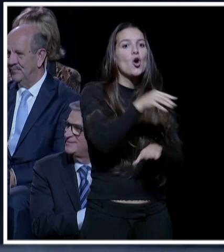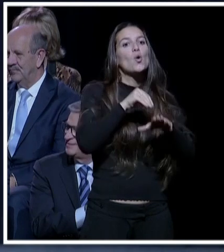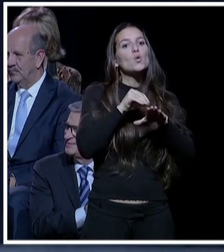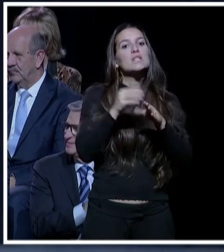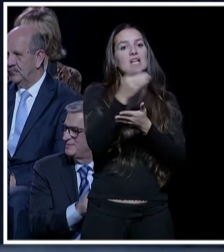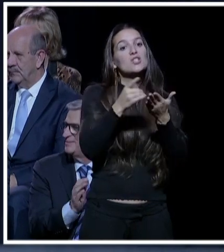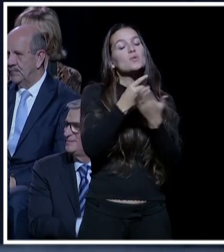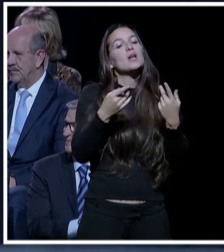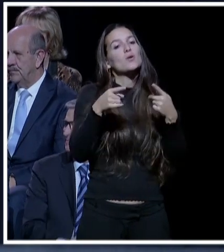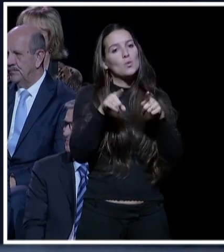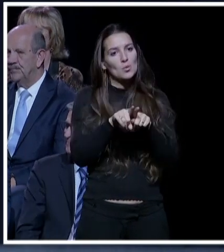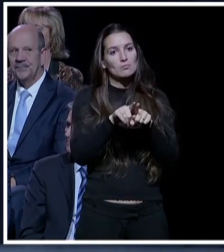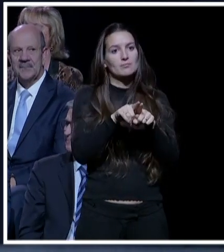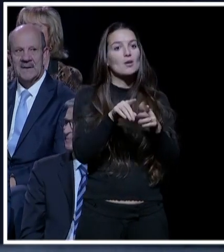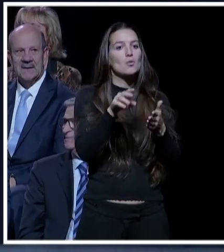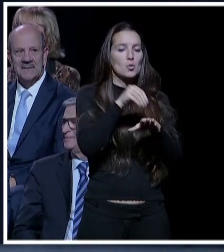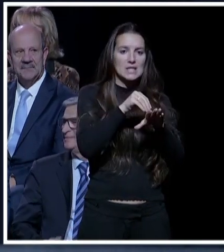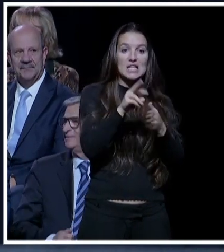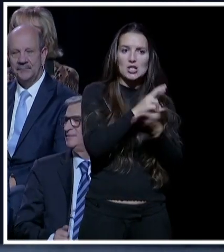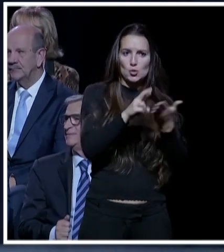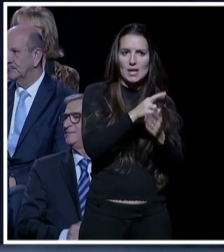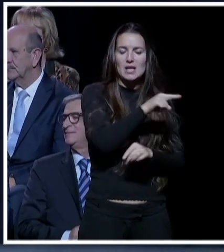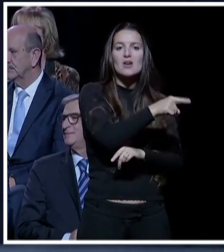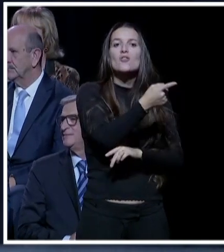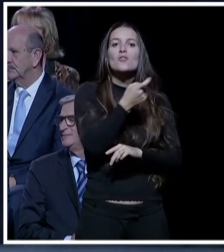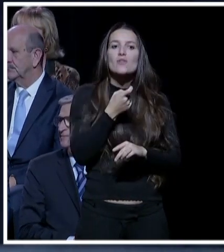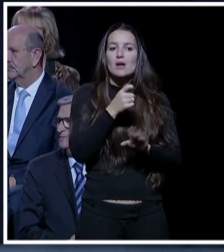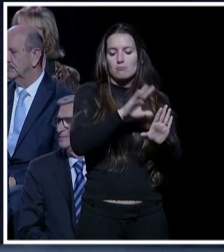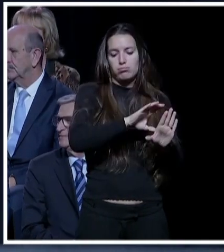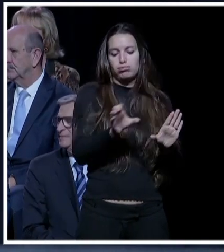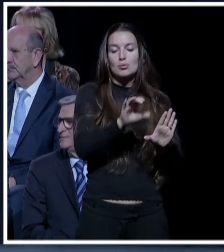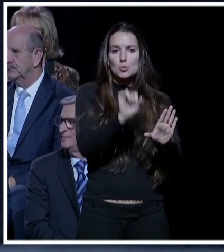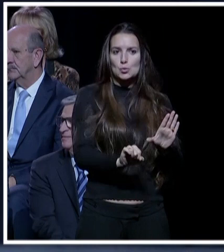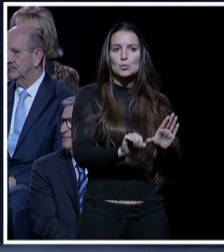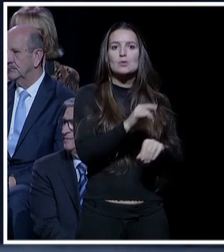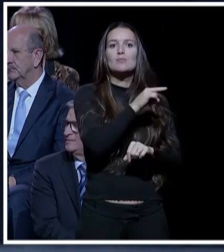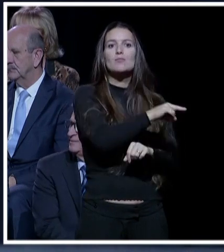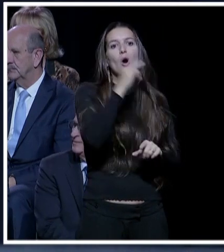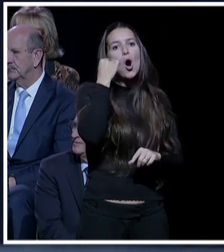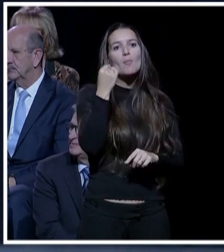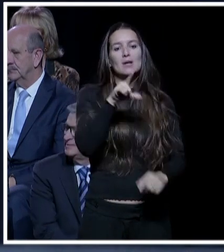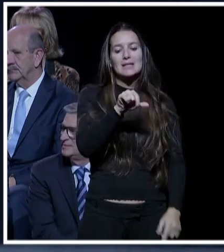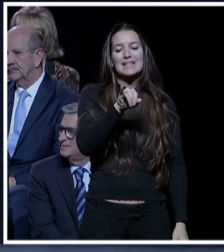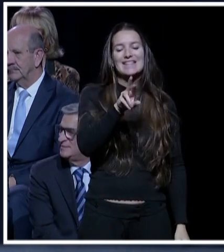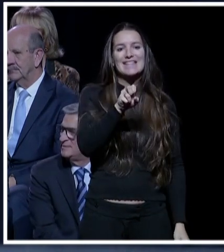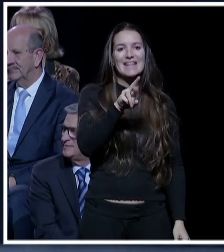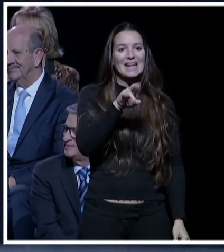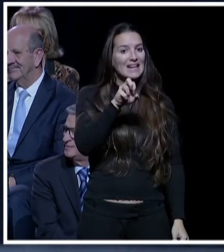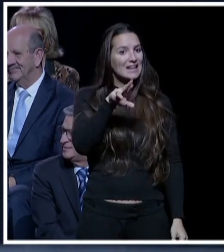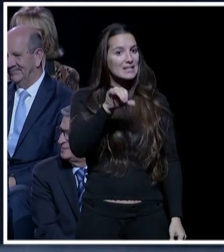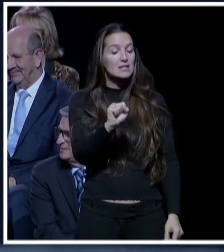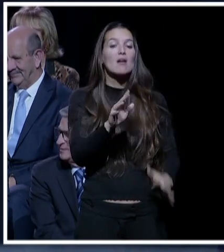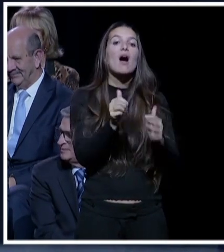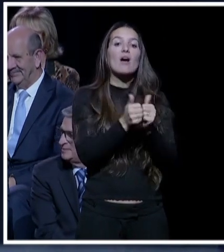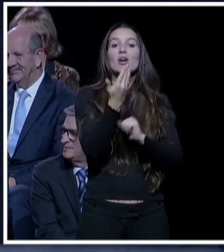régional également de la région Sud, qui est présent avec Christophe Ulivieri, son premier adjoint, et avec de nombreux